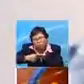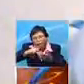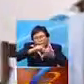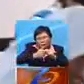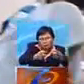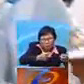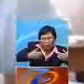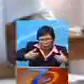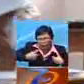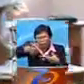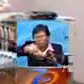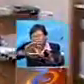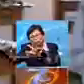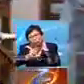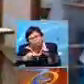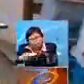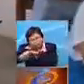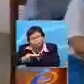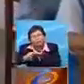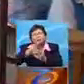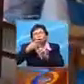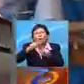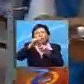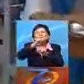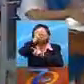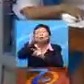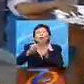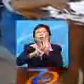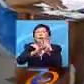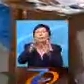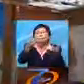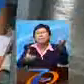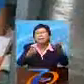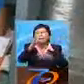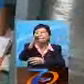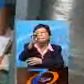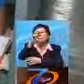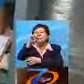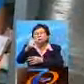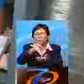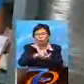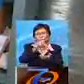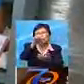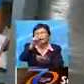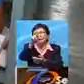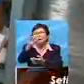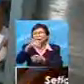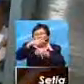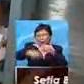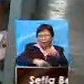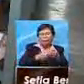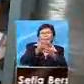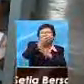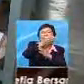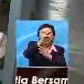yang wujud dalam sekolah berkenaan. Beliau menjawab soalan Wakil BN Mersing, Dato Dr. Abdul Latif Ahmad menerusi